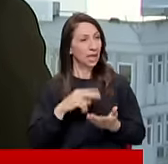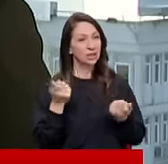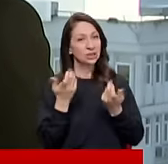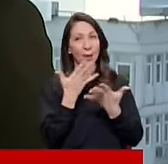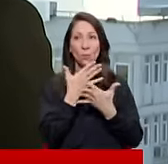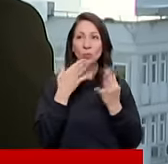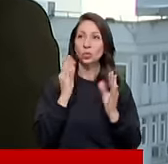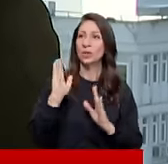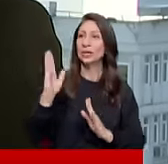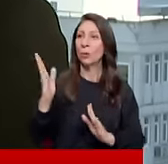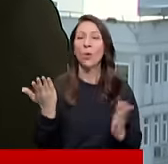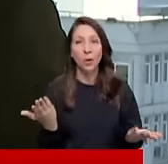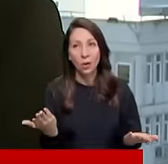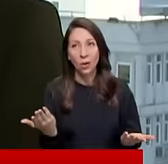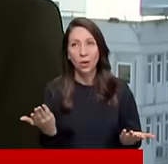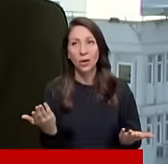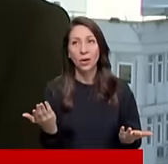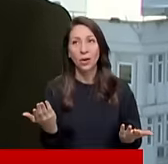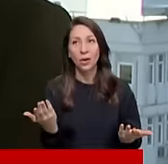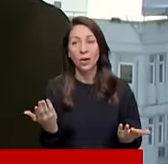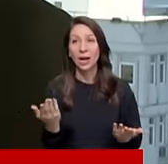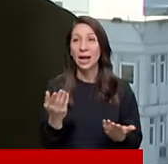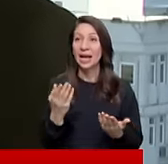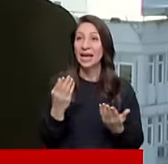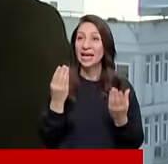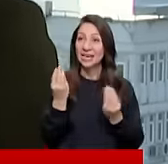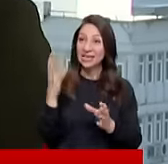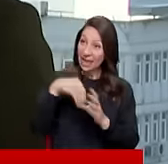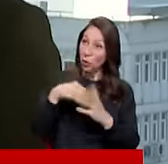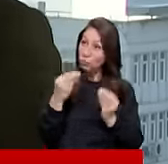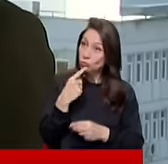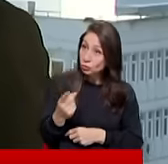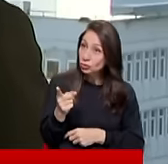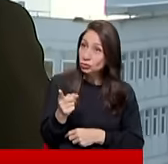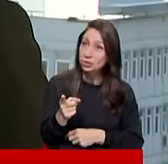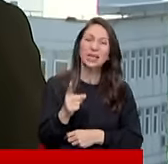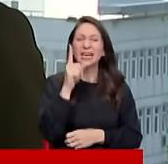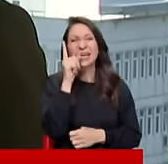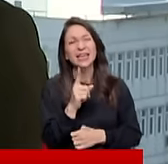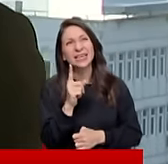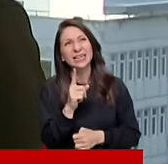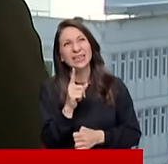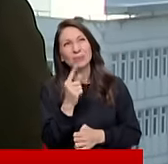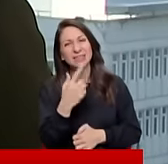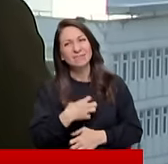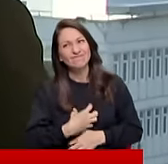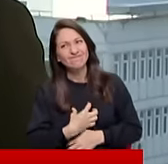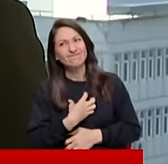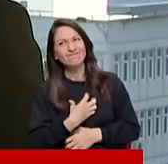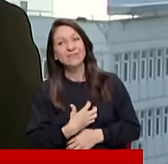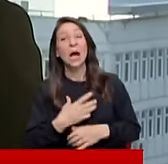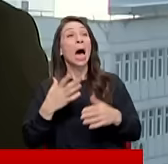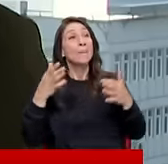daha mutlu bir şekilde gidiyorlar. İyi ki yer almışım diyor musunuz o zaman? Başta çok tereddütüm vardı